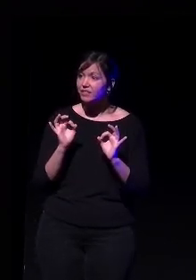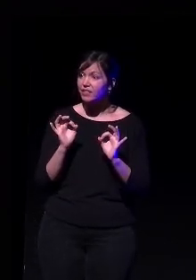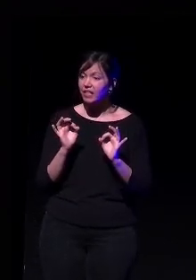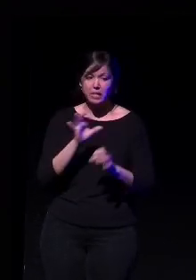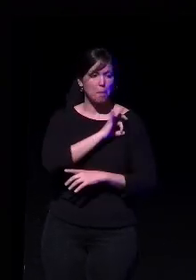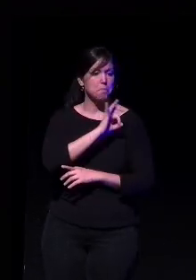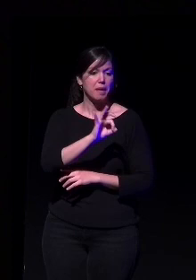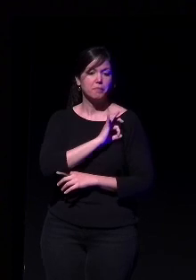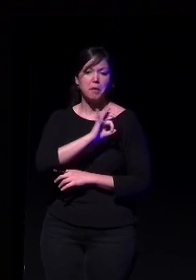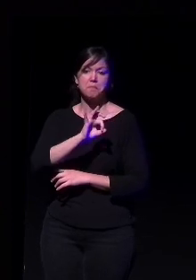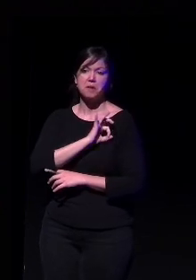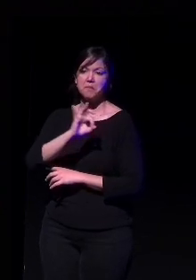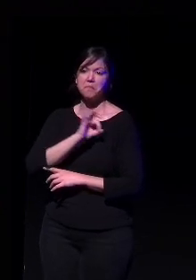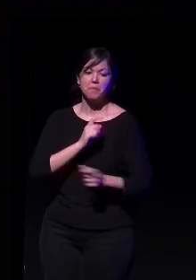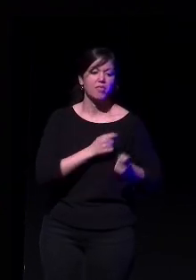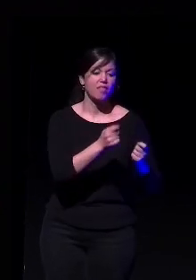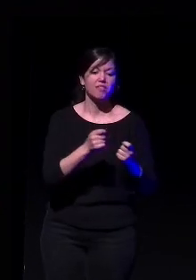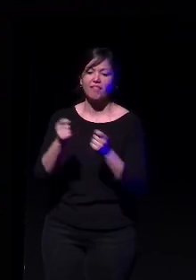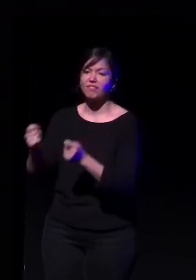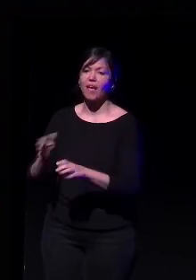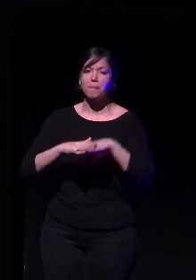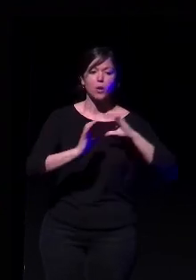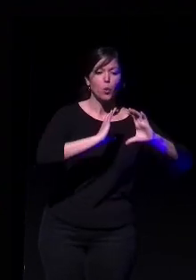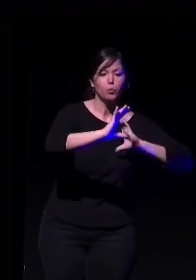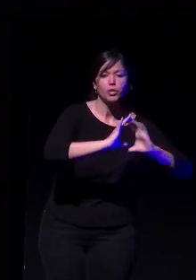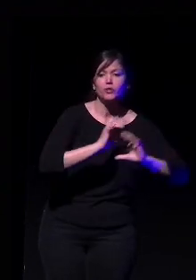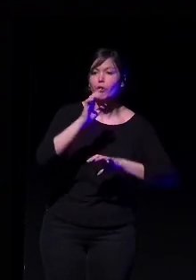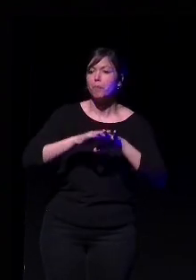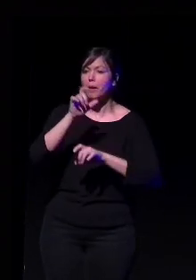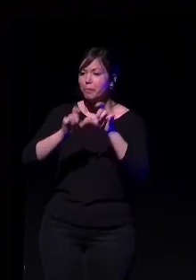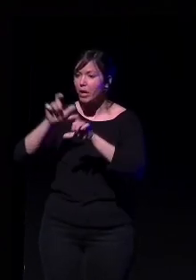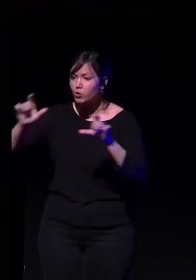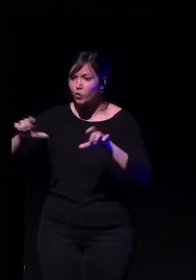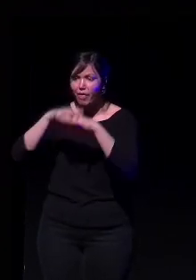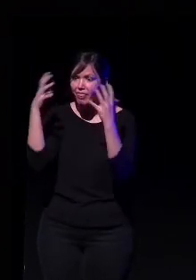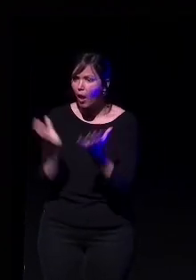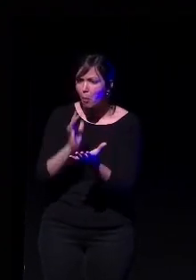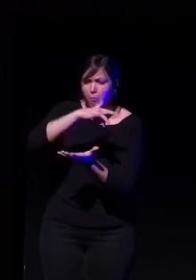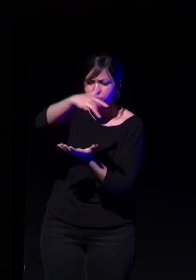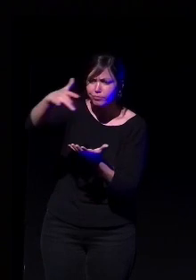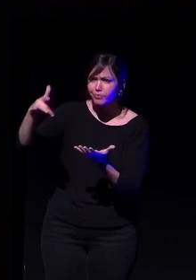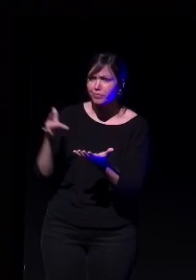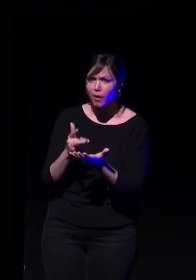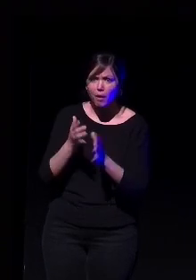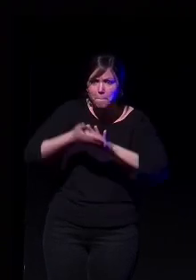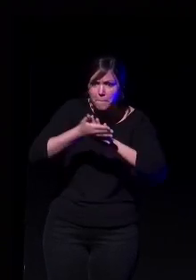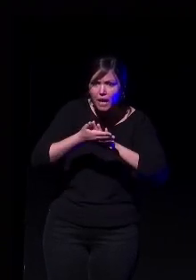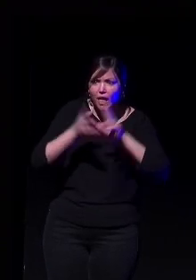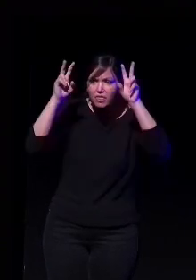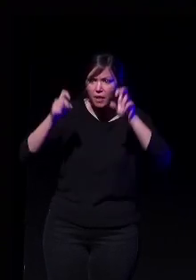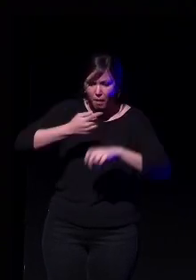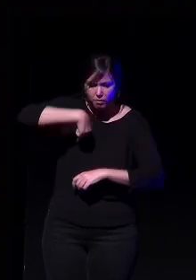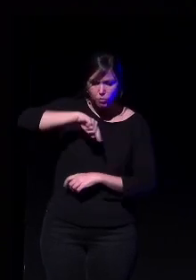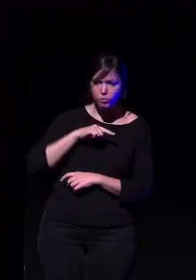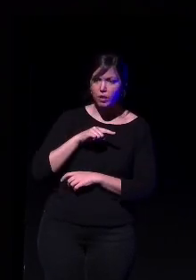donar uns premis a la comunicació, a la gent que arreu del món el que ha parlat és de casa nostra, el